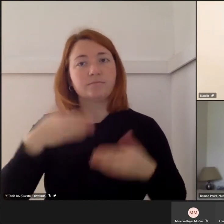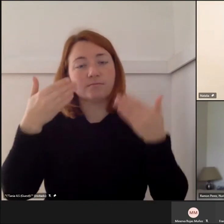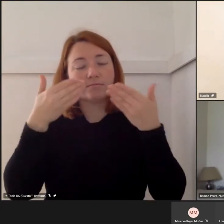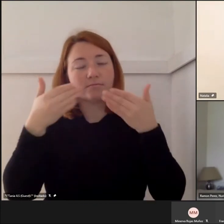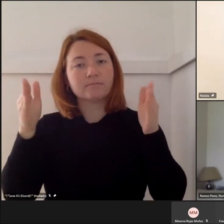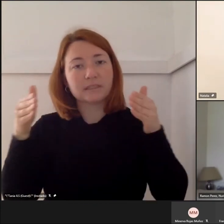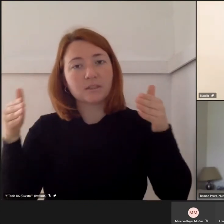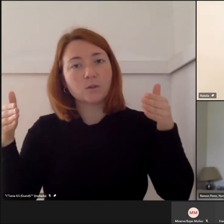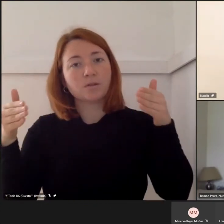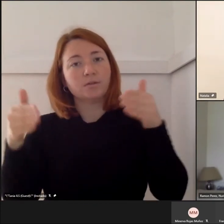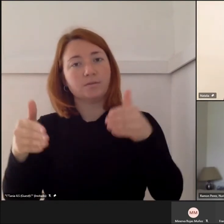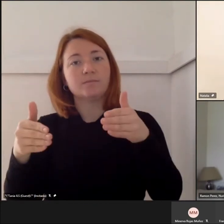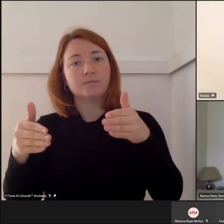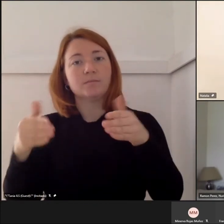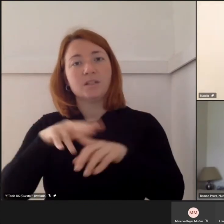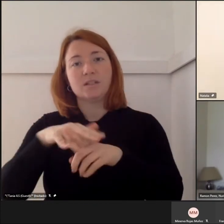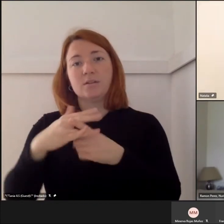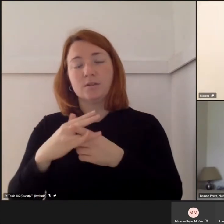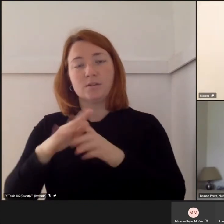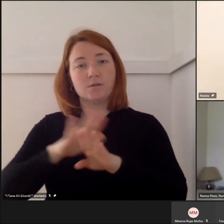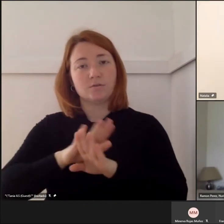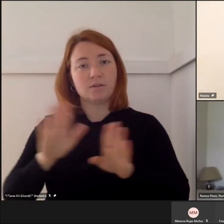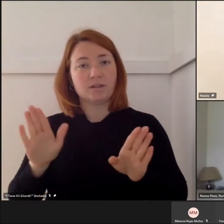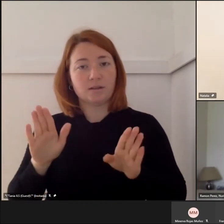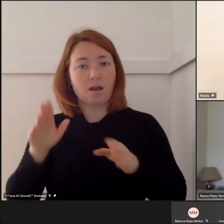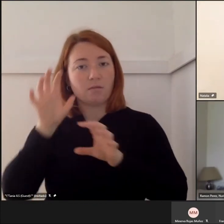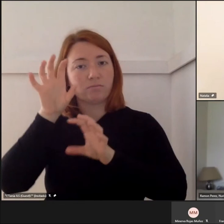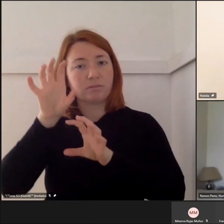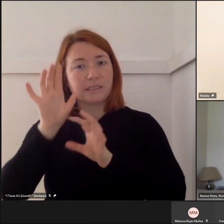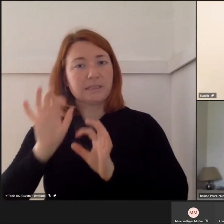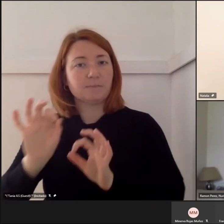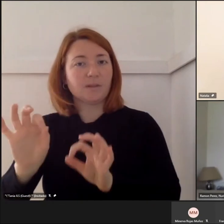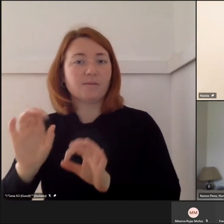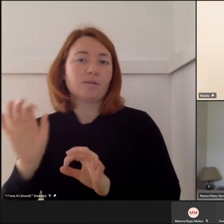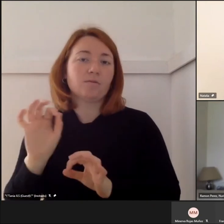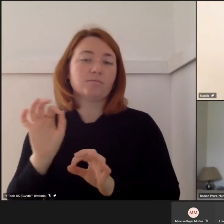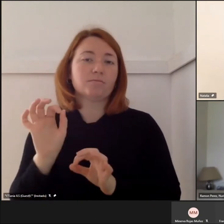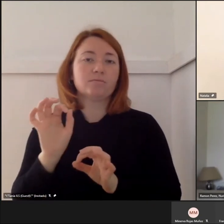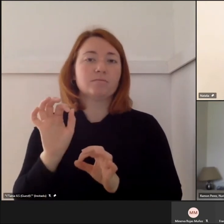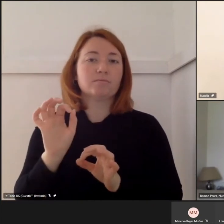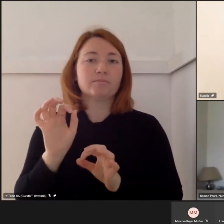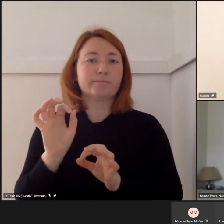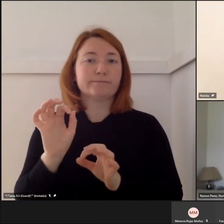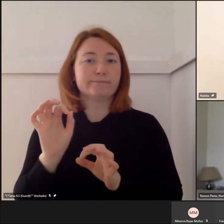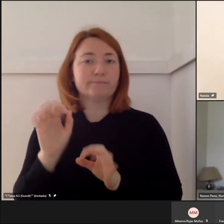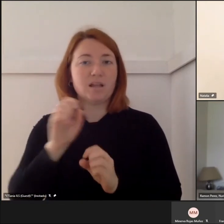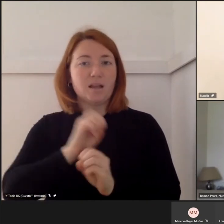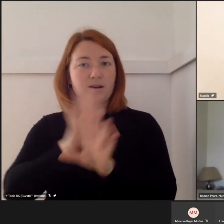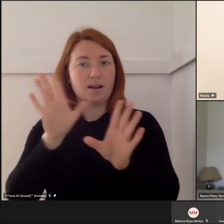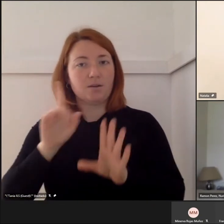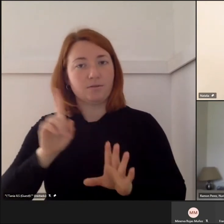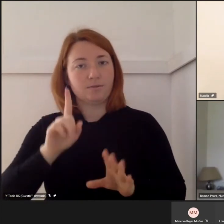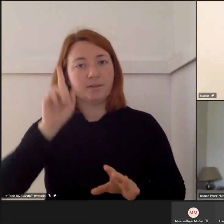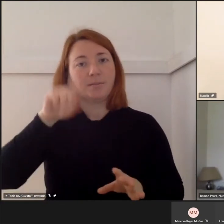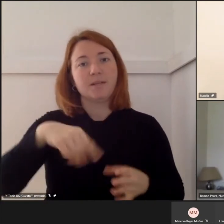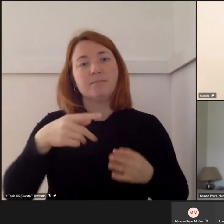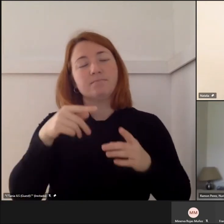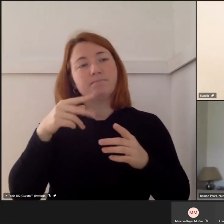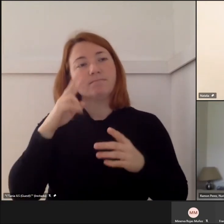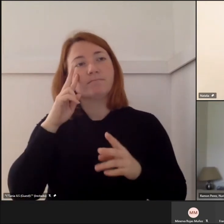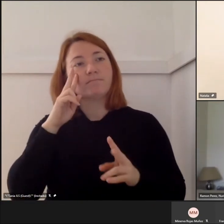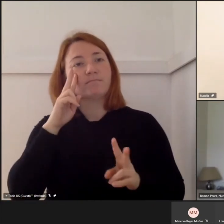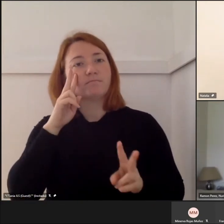potser només en aquelles situacions de violència més explícita o que es manifesta més d'entrada, sinó en poder tenir aquesta mirada